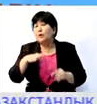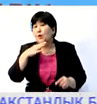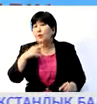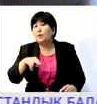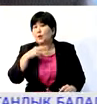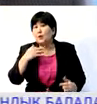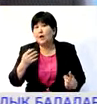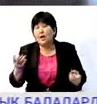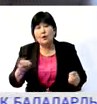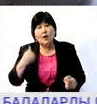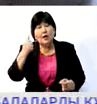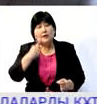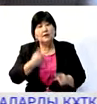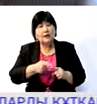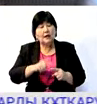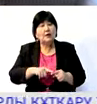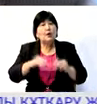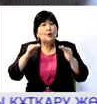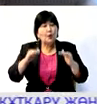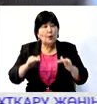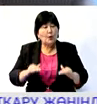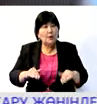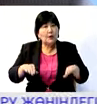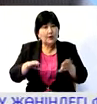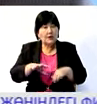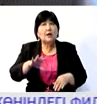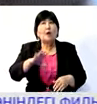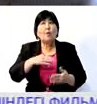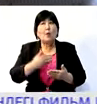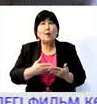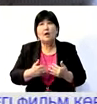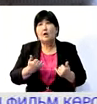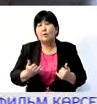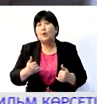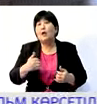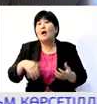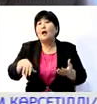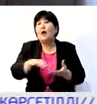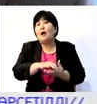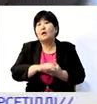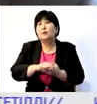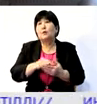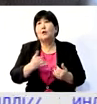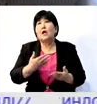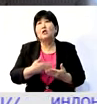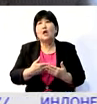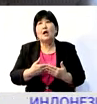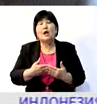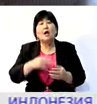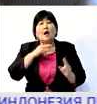көңіл аударылуда. Жылда, мен айтамын, жылда төмендеу тенденциясы болғанмен де, бұған кәсіподақтар, мынау жаңағы